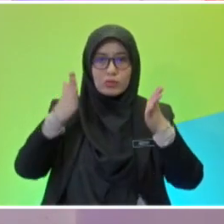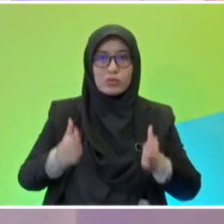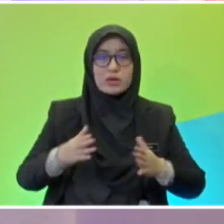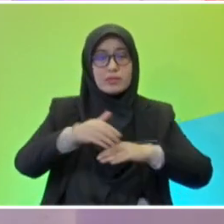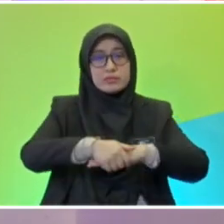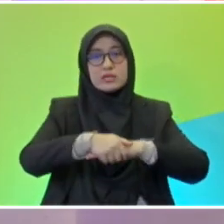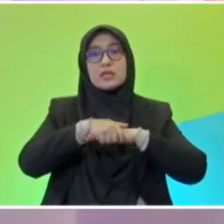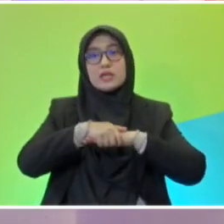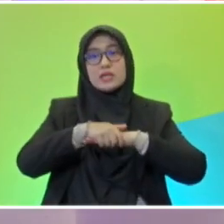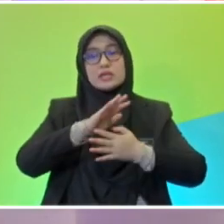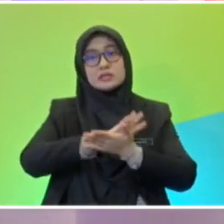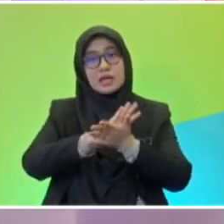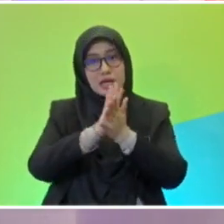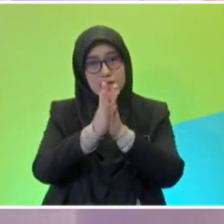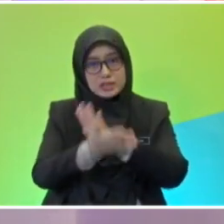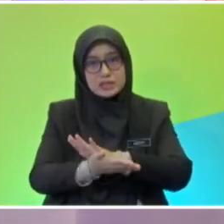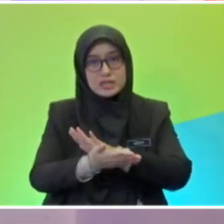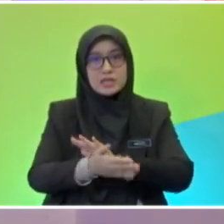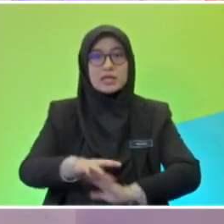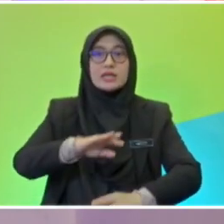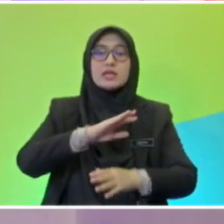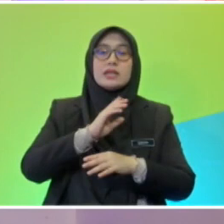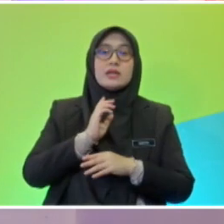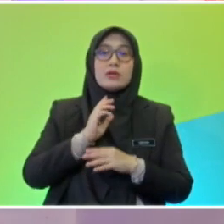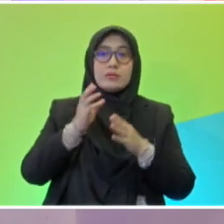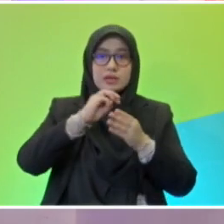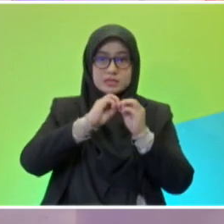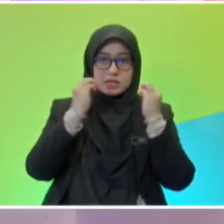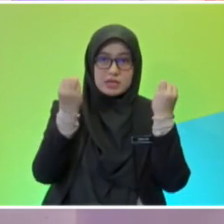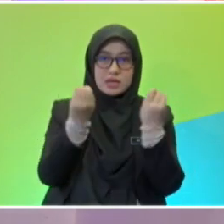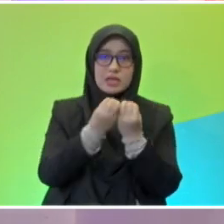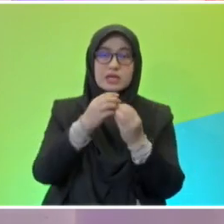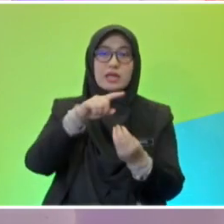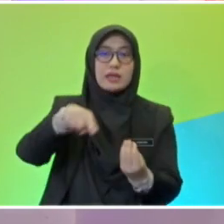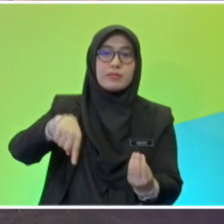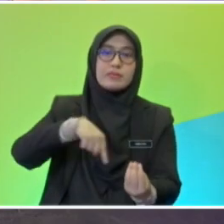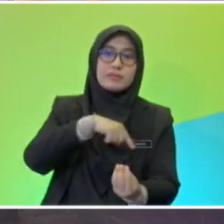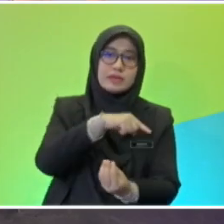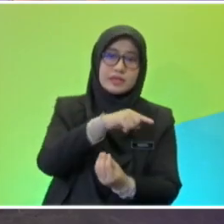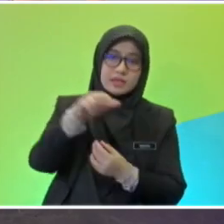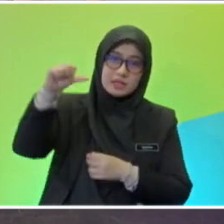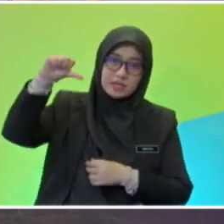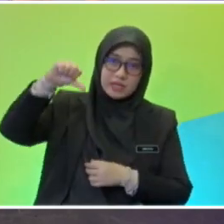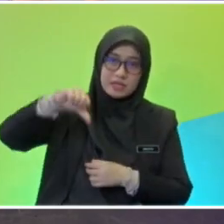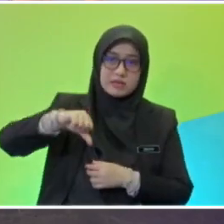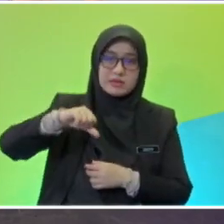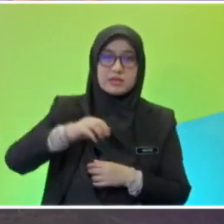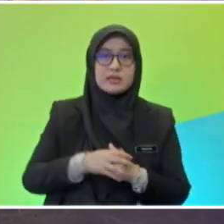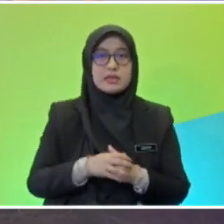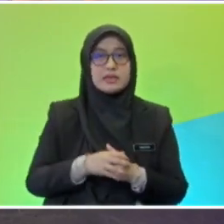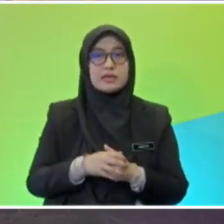Limun ditangkap atas tuduhan cube mahasur ayat untuk memberontak ketika itu dan akhirnya jatuh ke hukuman